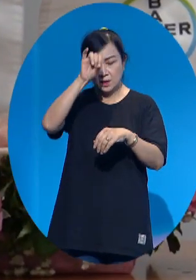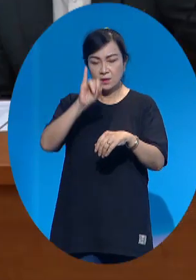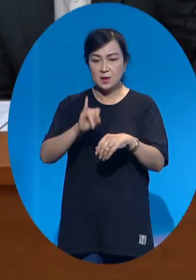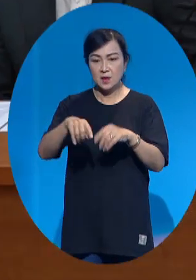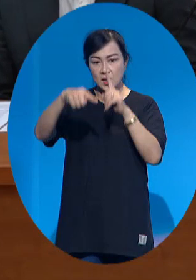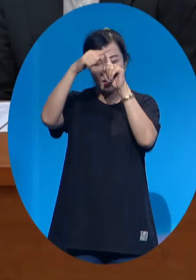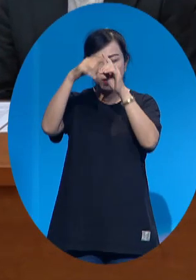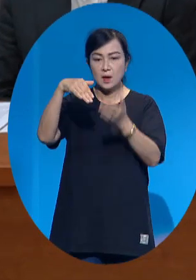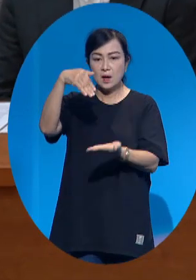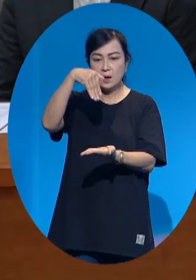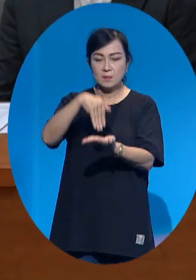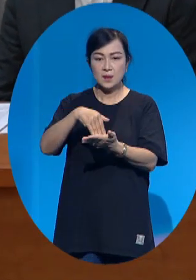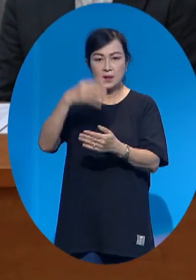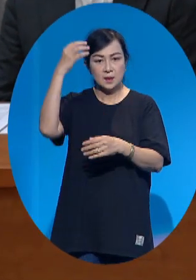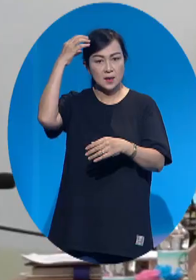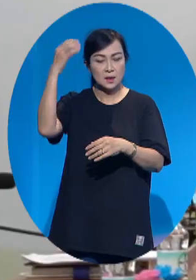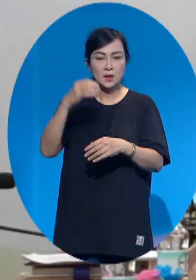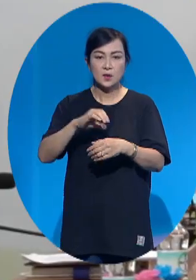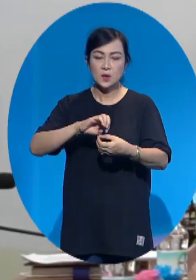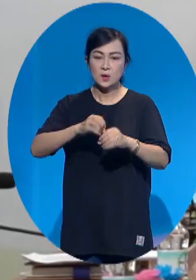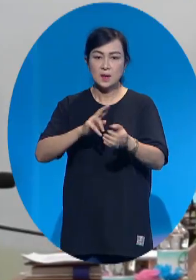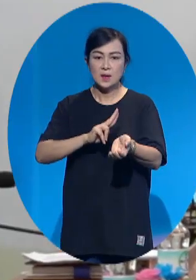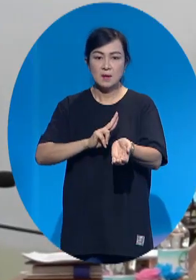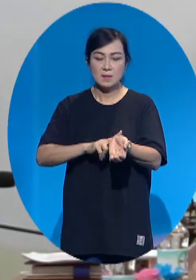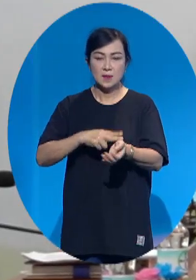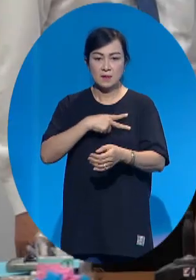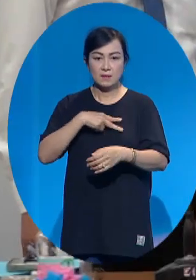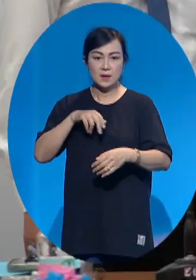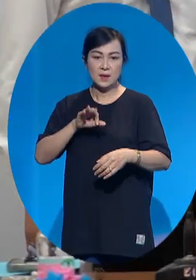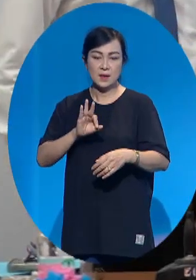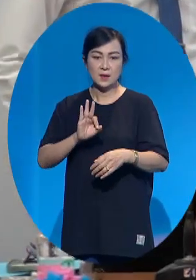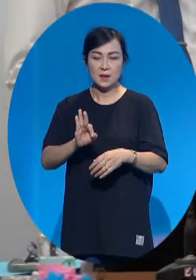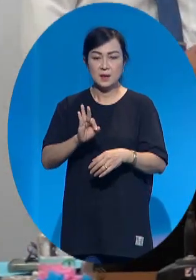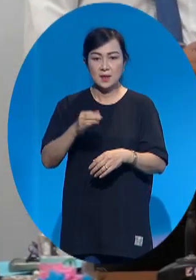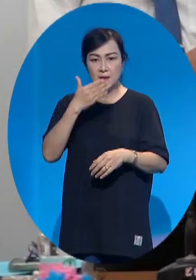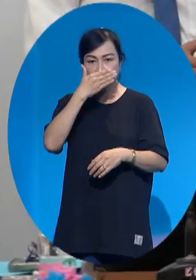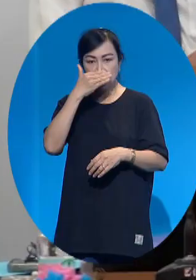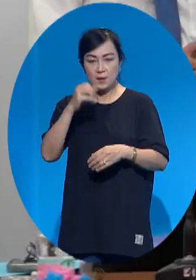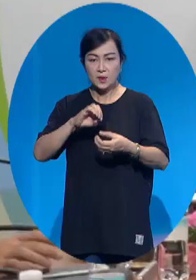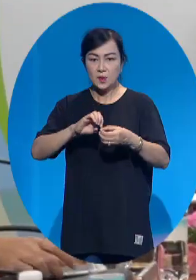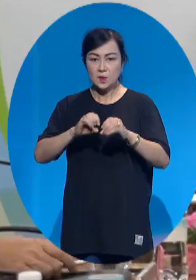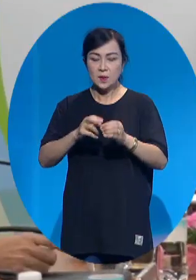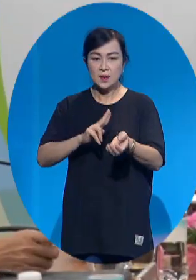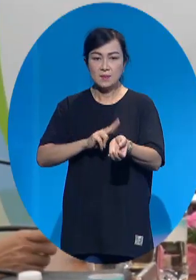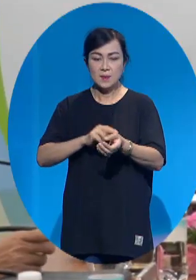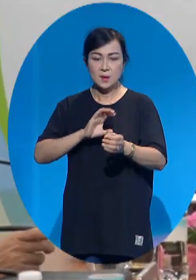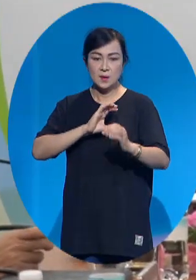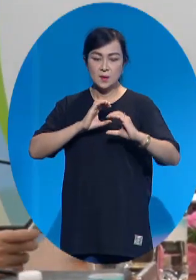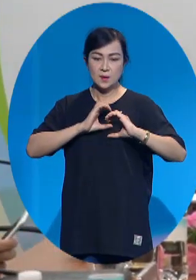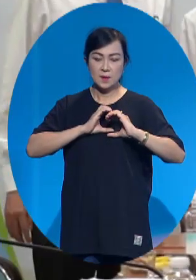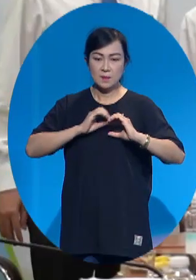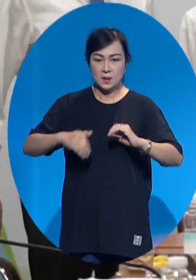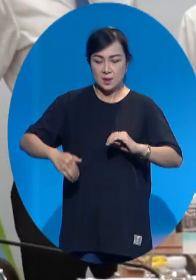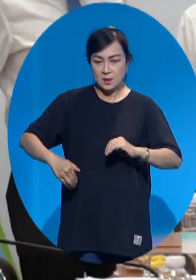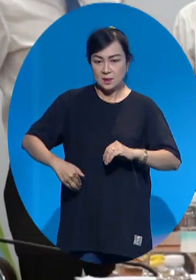cập nhật kiến thức, thông tin y khoa về chẩn đoán và điều trị dành cho các nhân viên y tế, đặc biệt trong các lĩnh vực điều trị, bệnh tim mạch, thận,